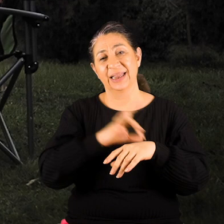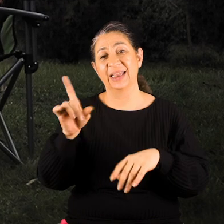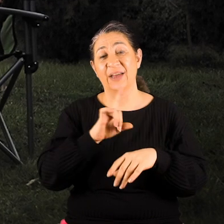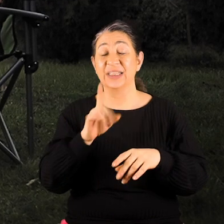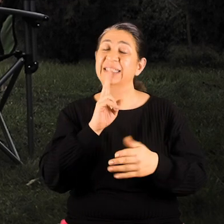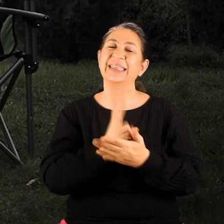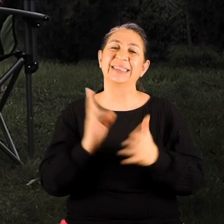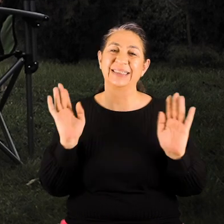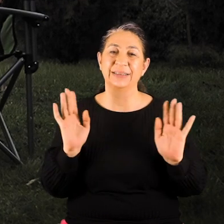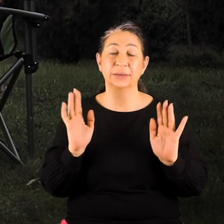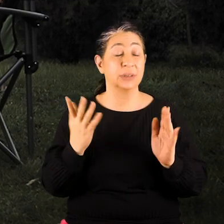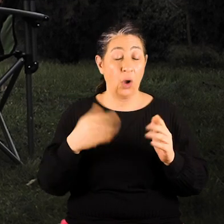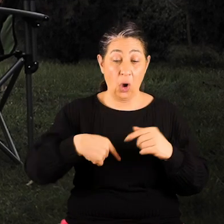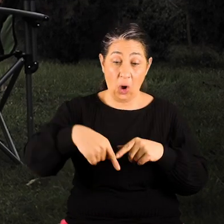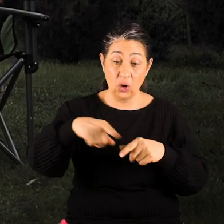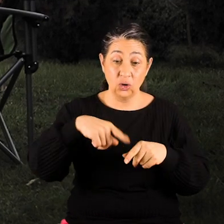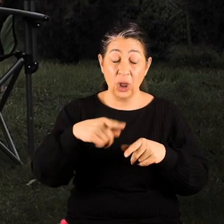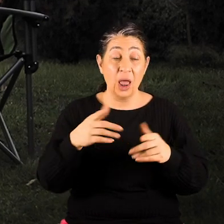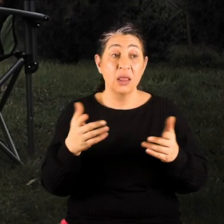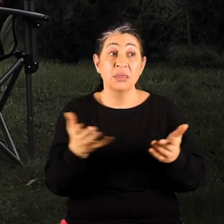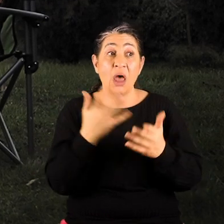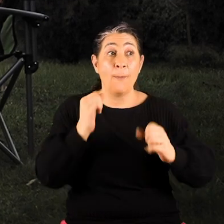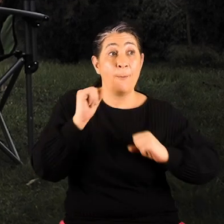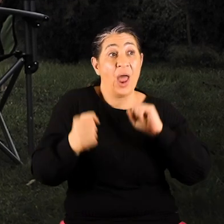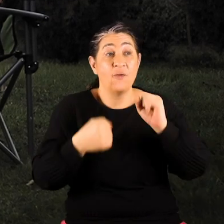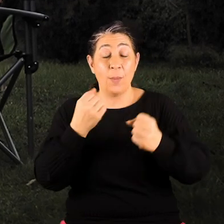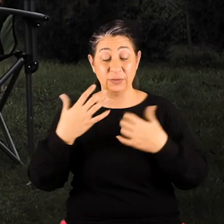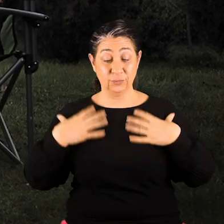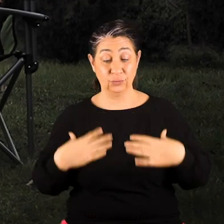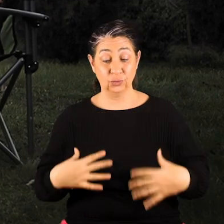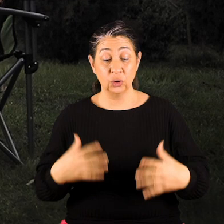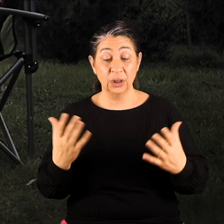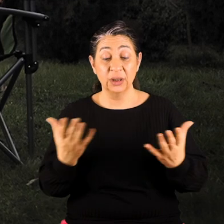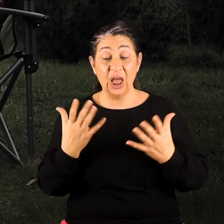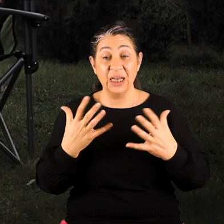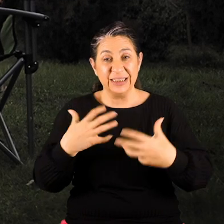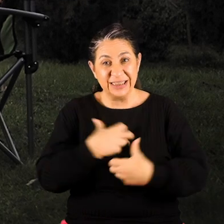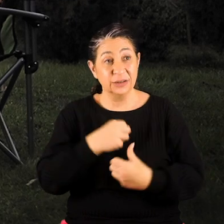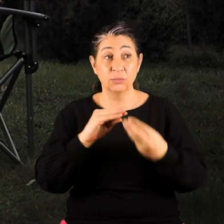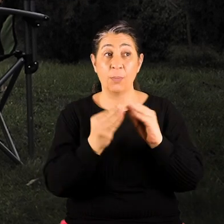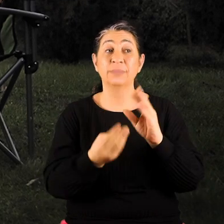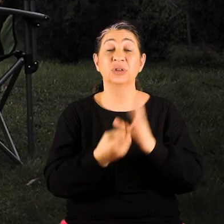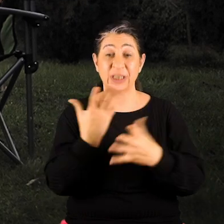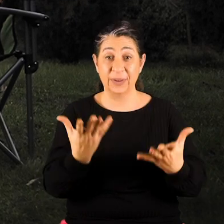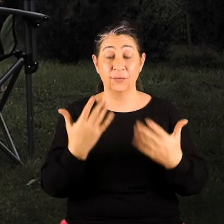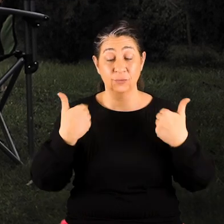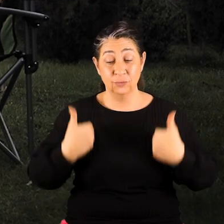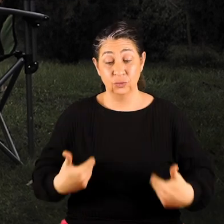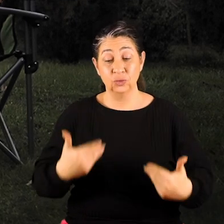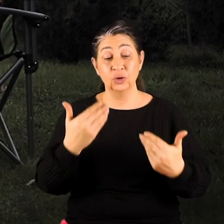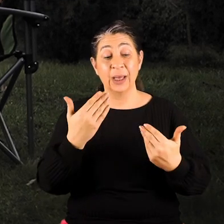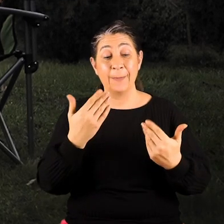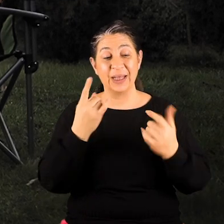ve vücudun performansını ölecek daha sıkıntılı bir durum var. Evet. Vücuda biraz da onu şeyi bırakmak kesinlikle lazım. Sen sadece burada evet bu